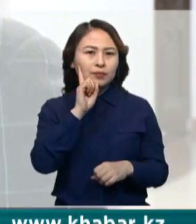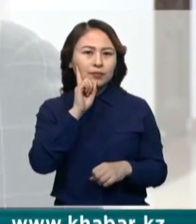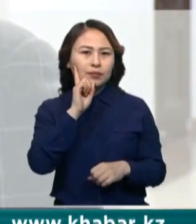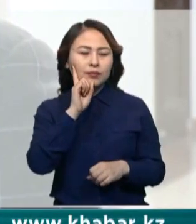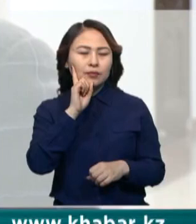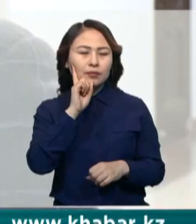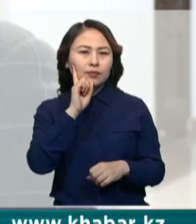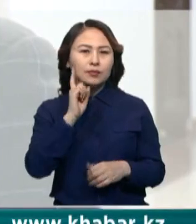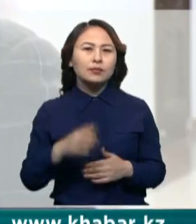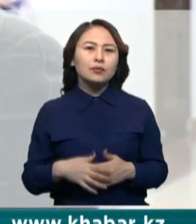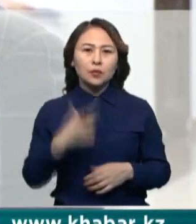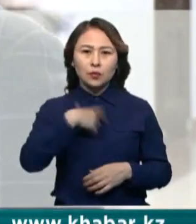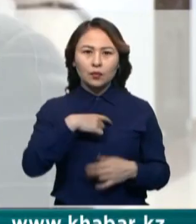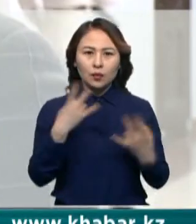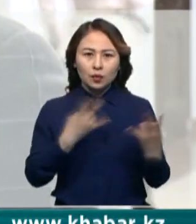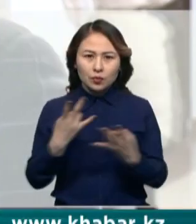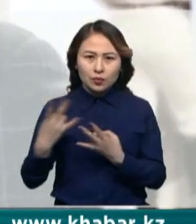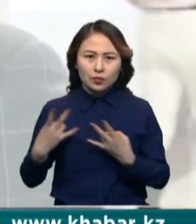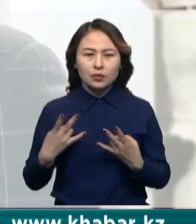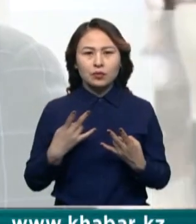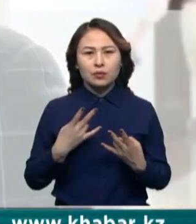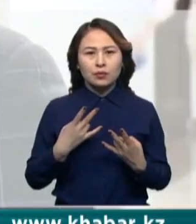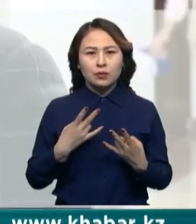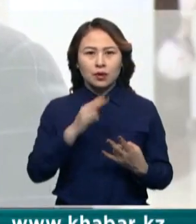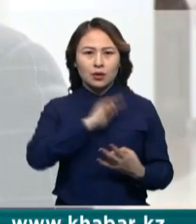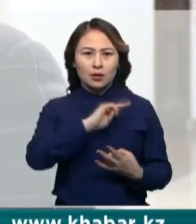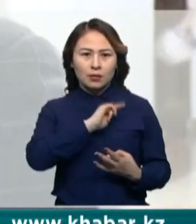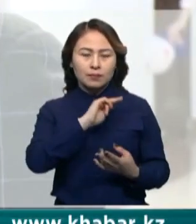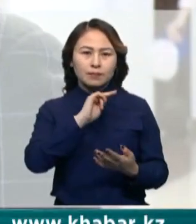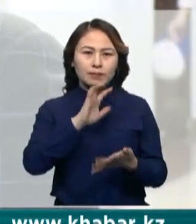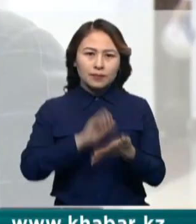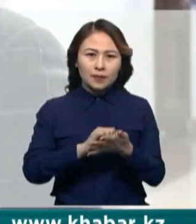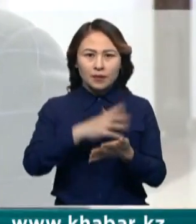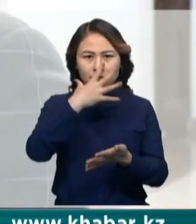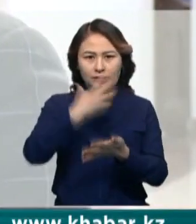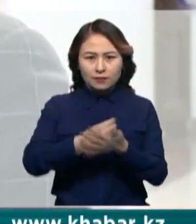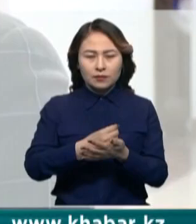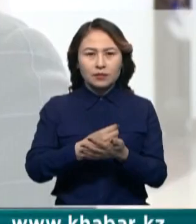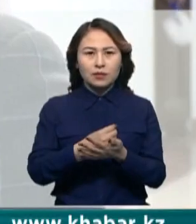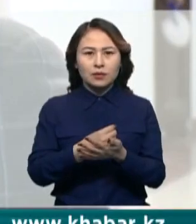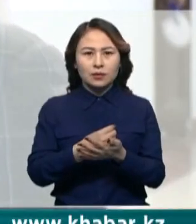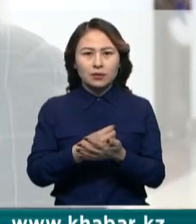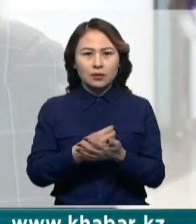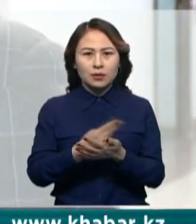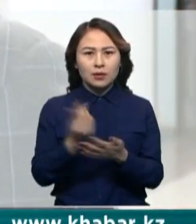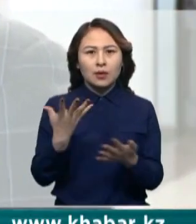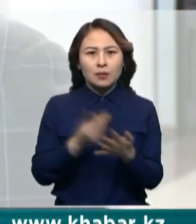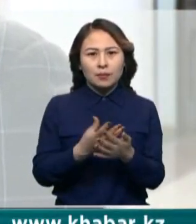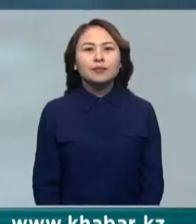өзіне қажетті, өзінің бағытындағы жұмыстармен айналысып, сол айналысқан жұмысына ақы алады.